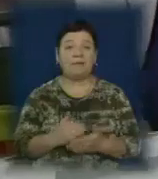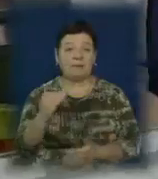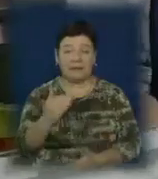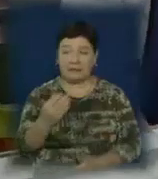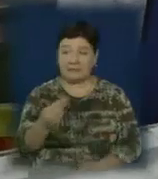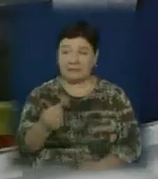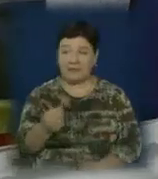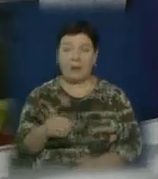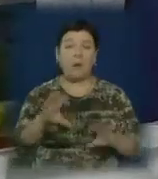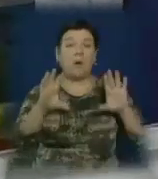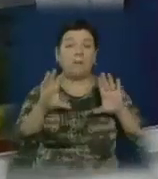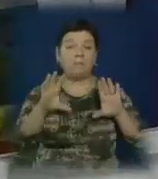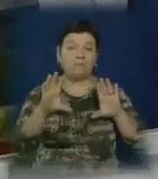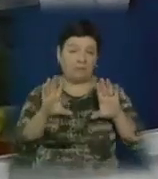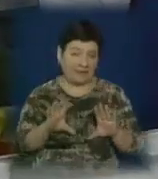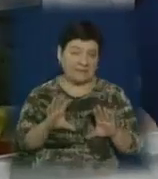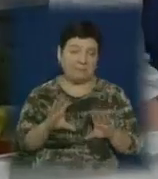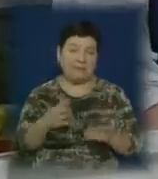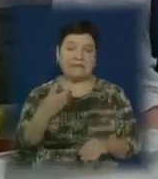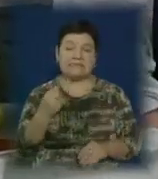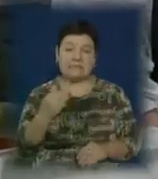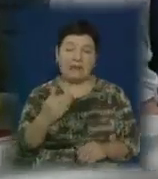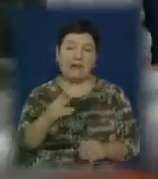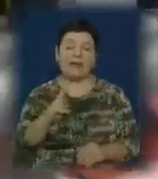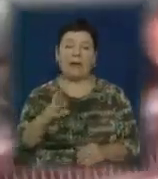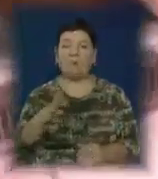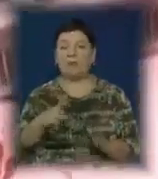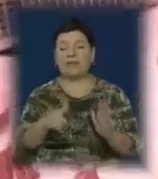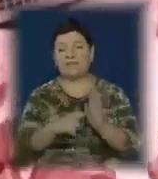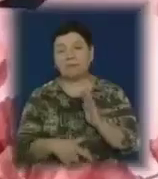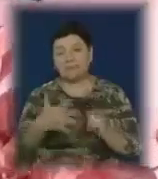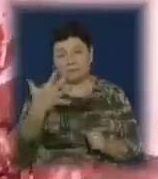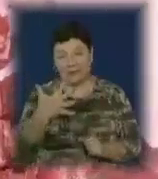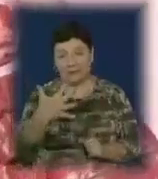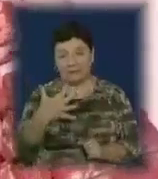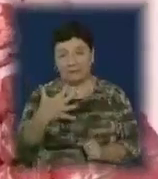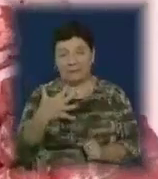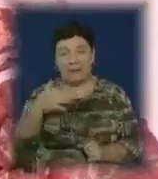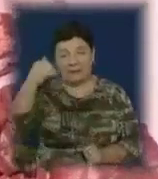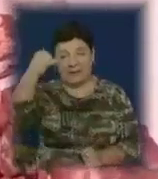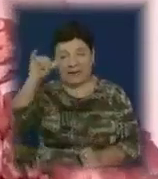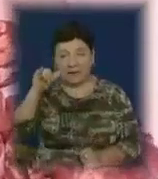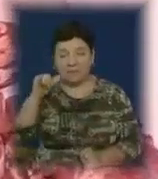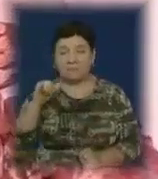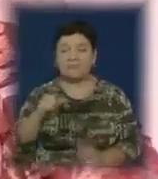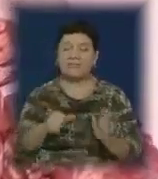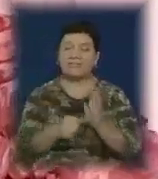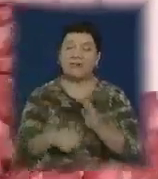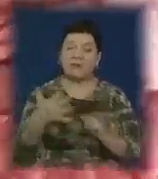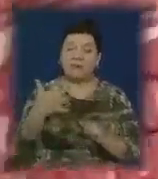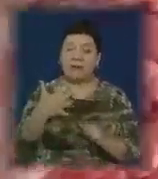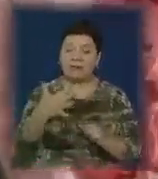В принципі, ціна як була. М'яко 75 телятина, а 65 з косточкою.